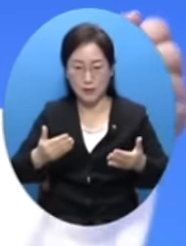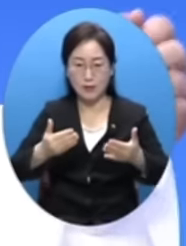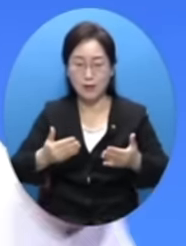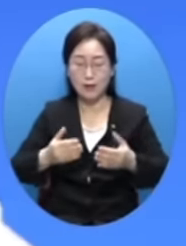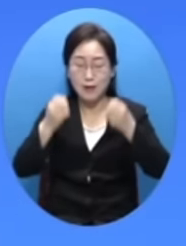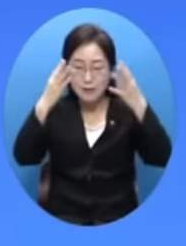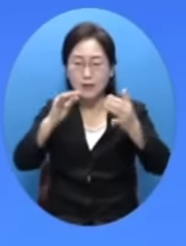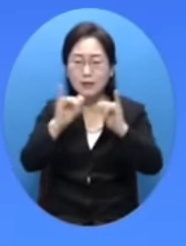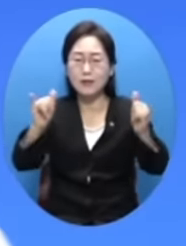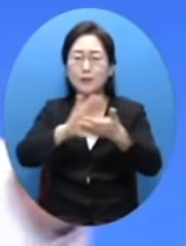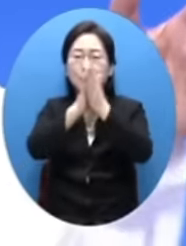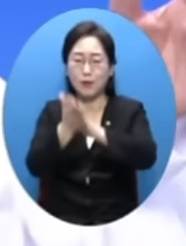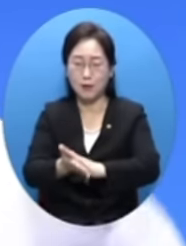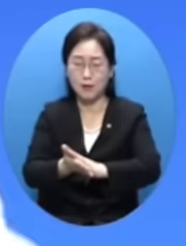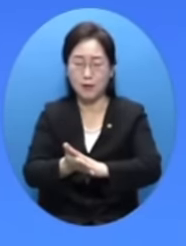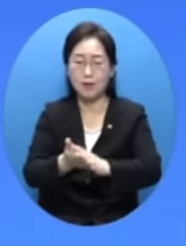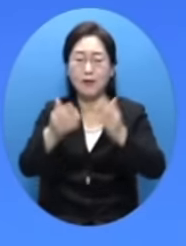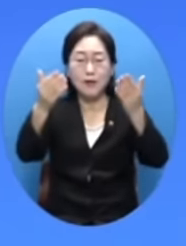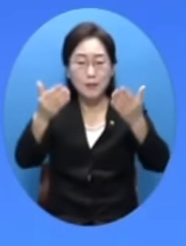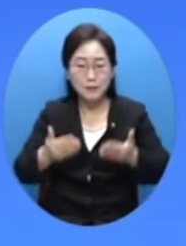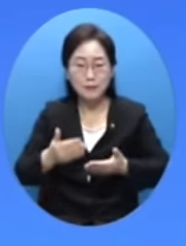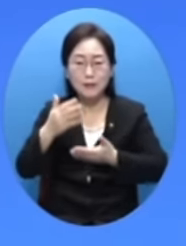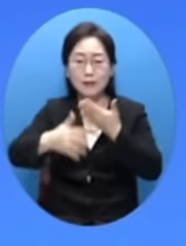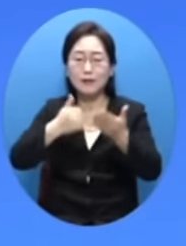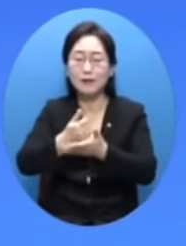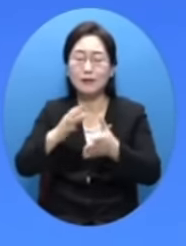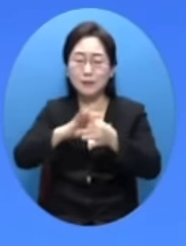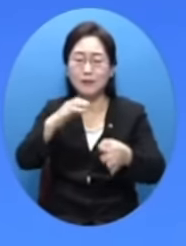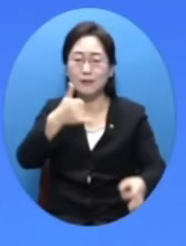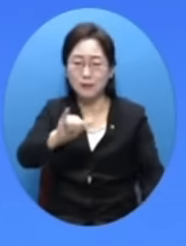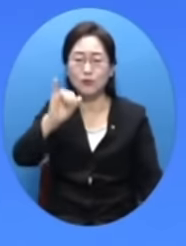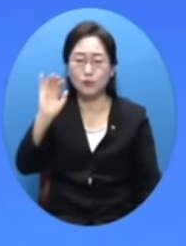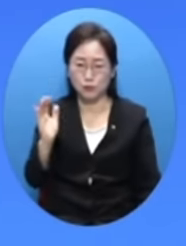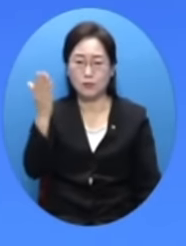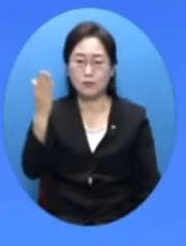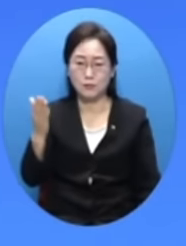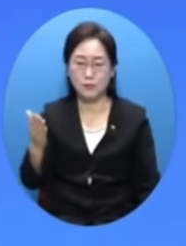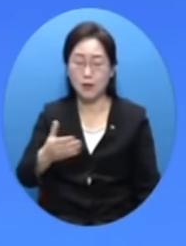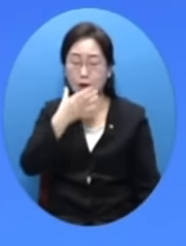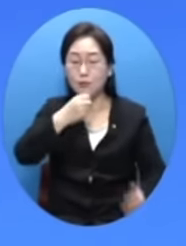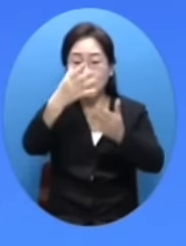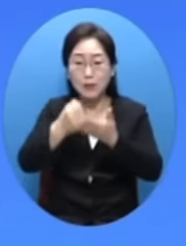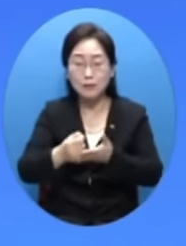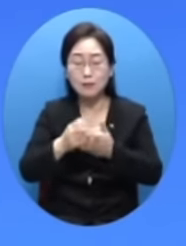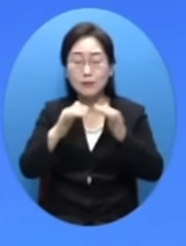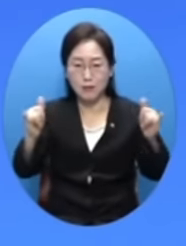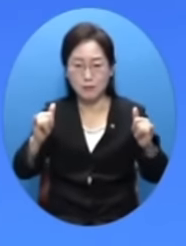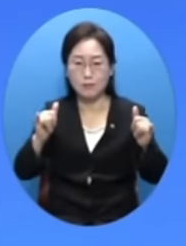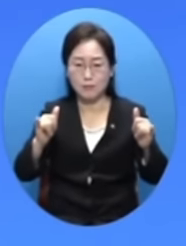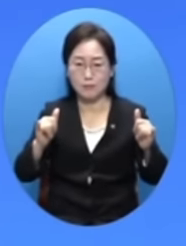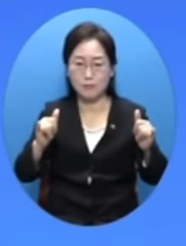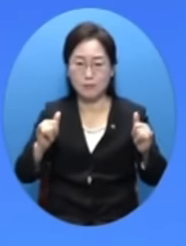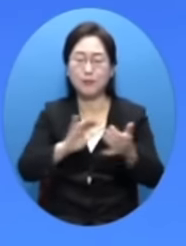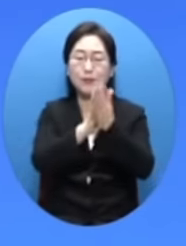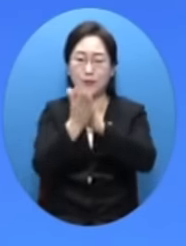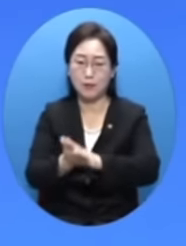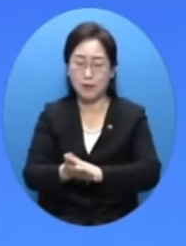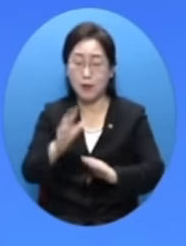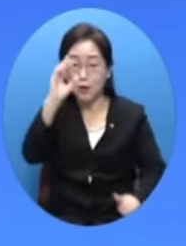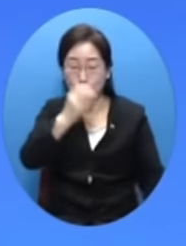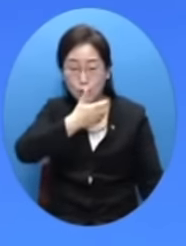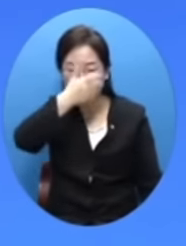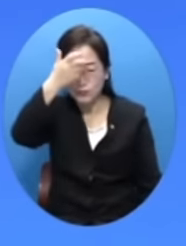사람이 되었습니다. 변화받은 하나님의 자녀들이 되었습니다. 복받은 인생이 되었습니다. 이제 우리는 거룩한